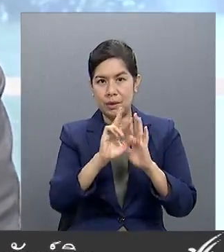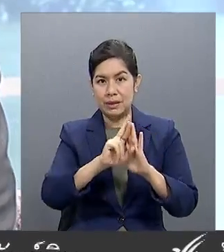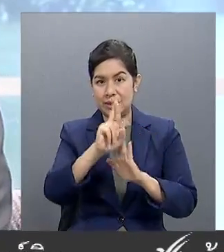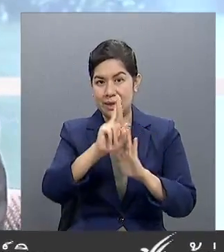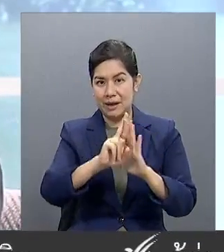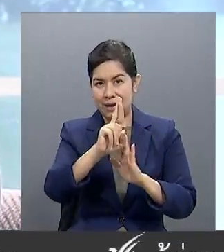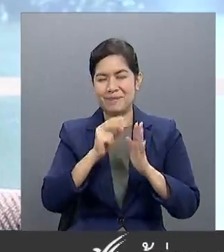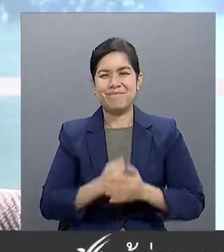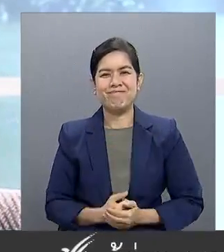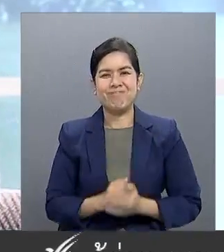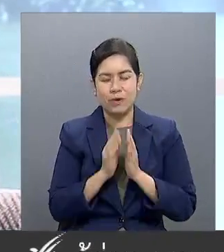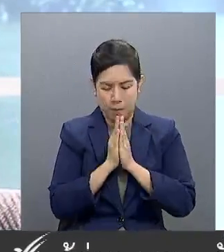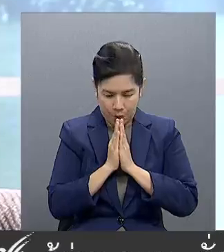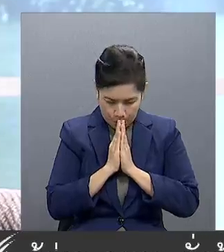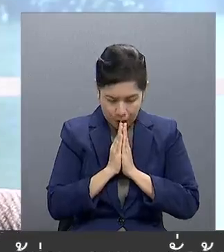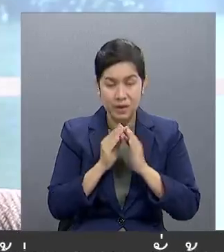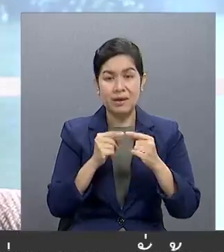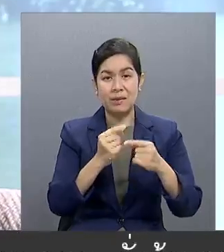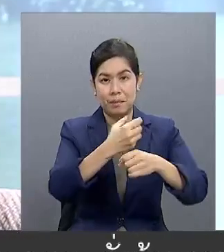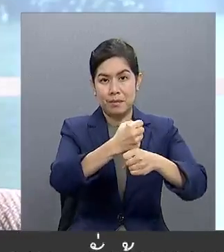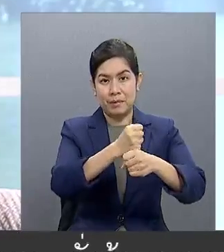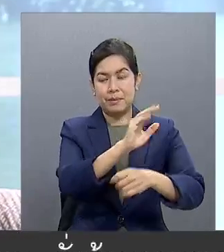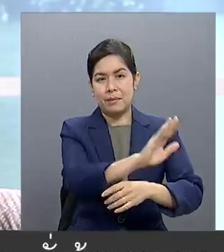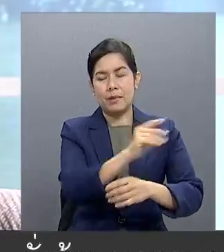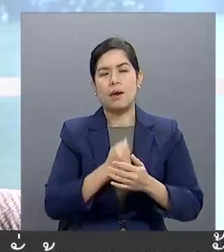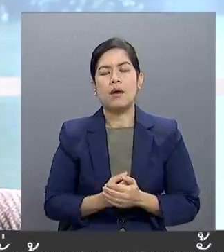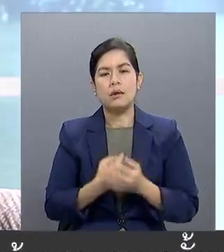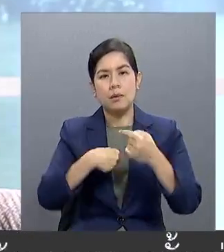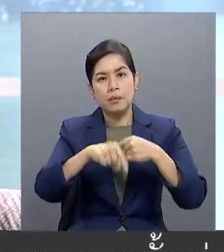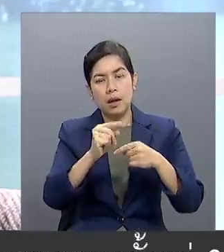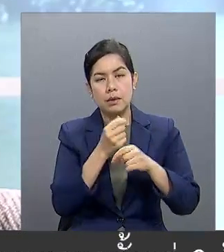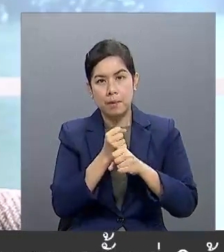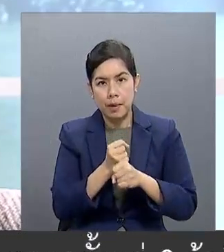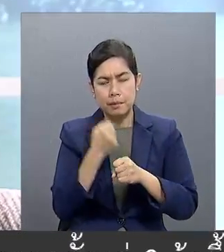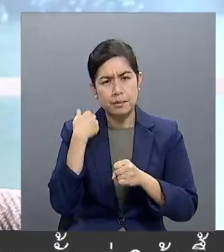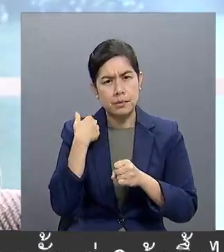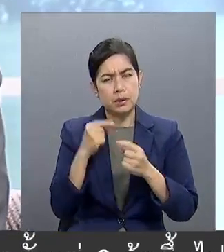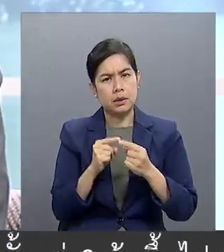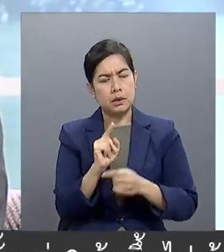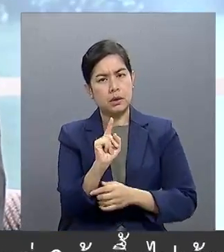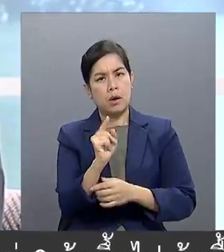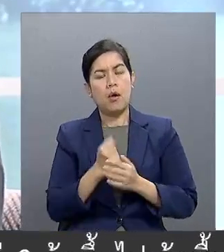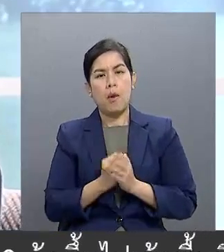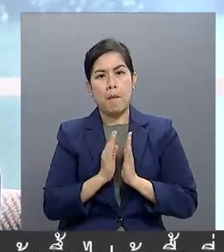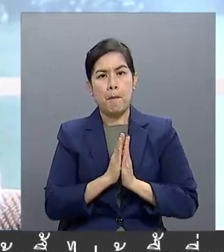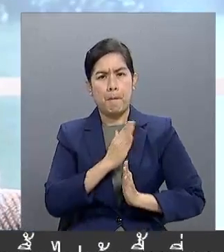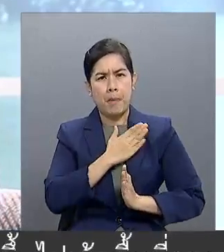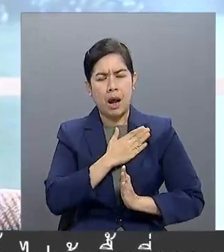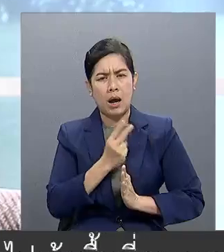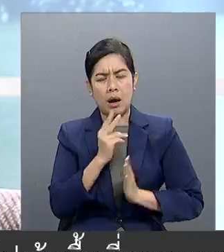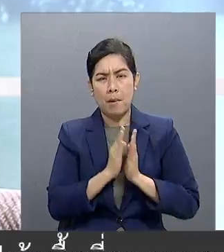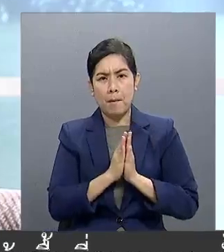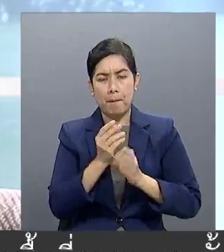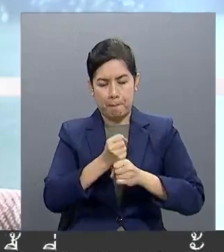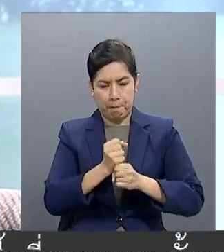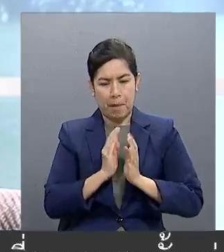สิ่งศักดิ์สิทธิ์นะครับจะพาคุณผู้ชมไปสักการะพระสิงสารชนะมารพระองค์นี้มีความพิเศษเพราะว่าสารจาก